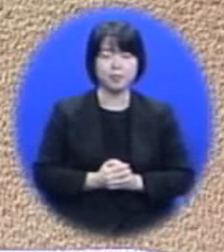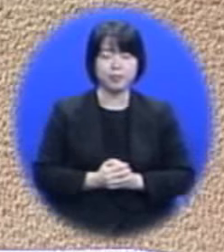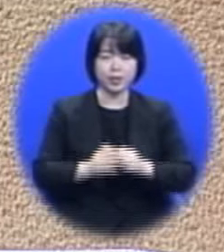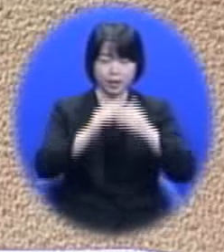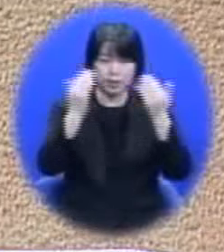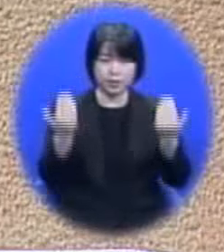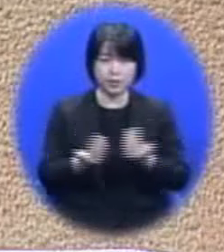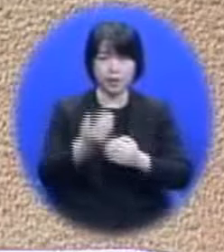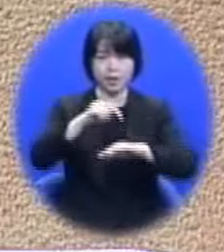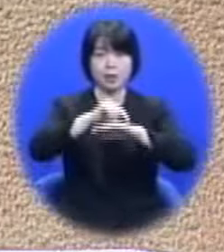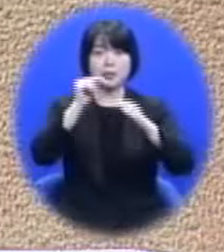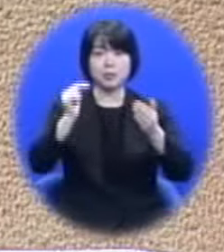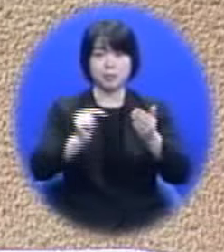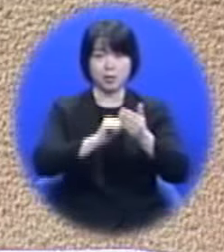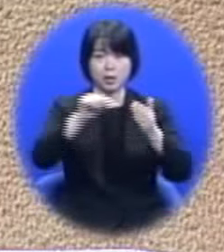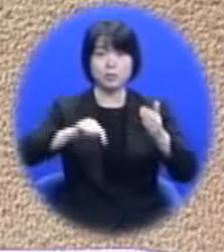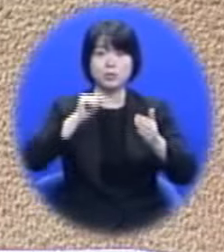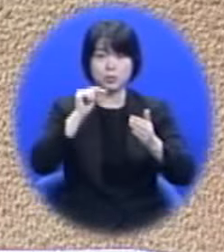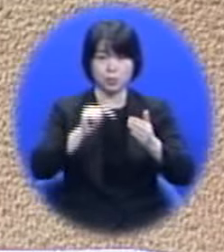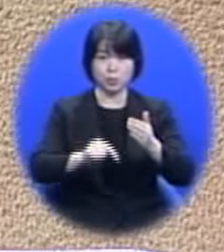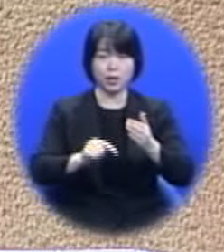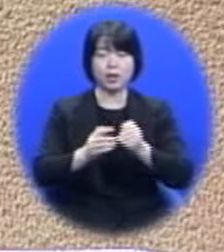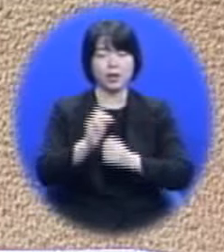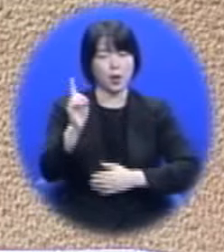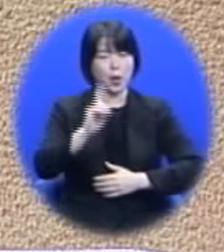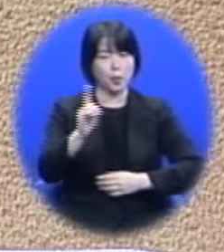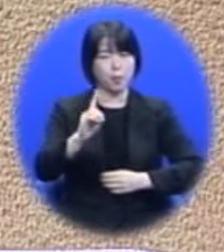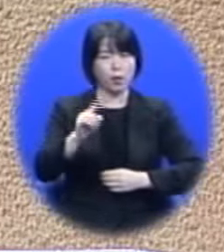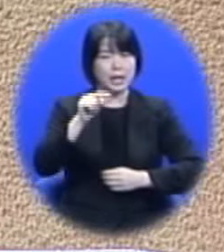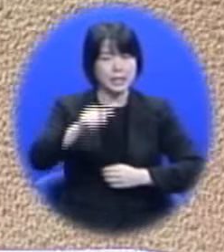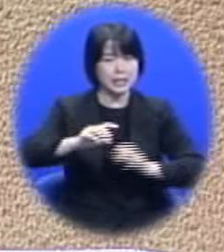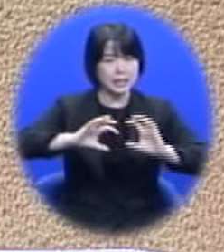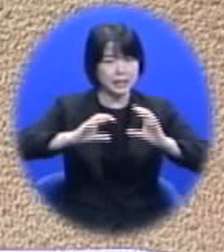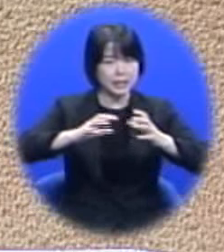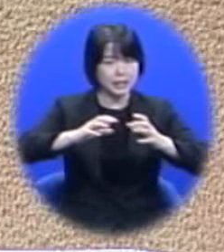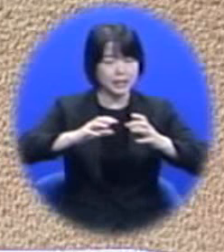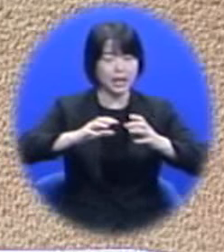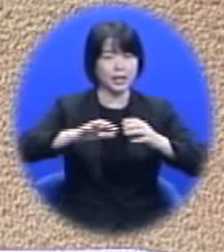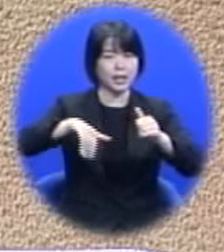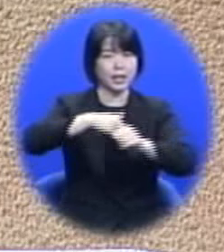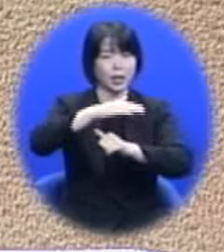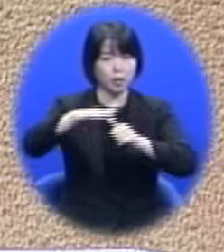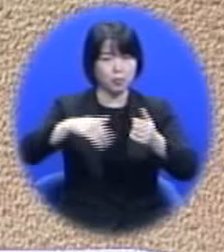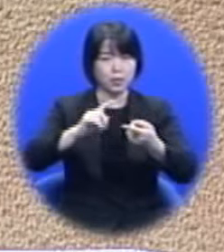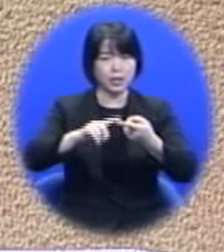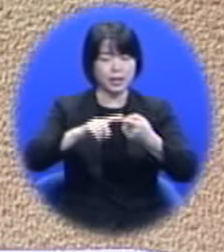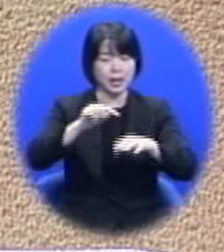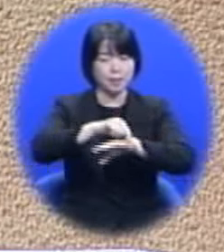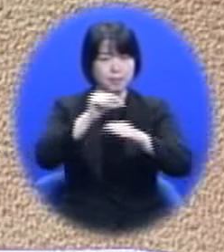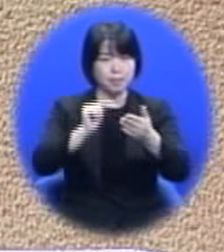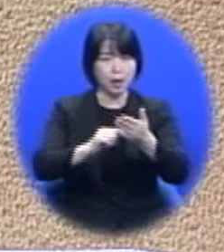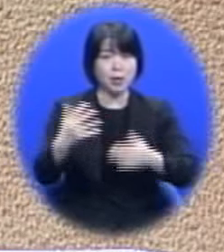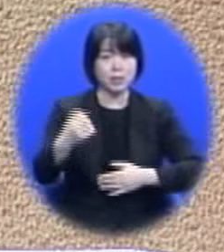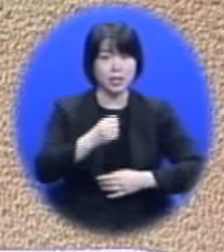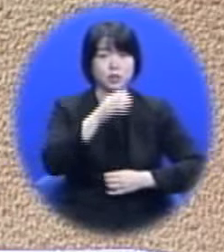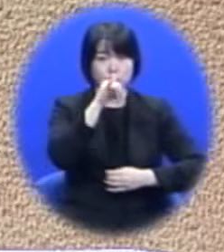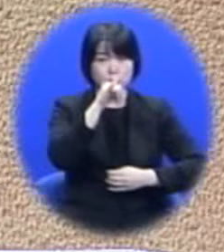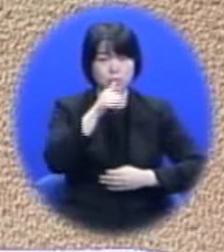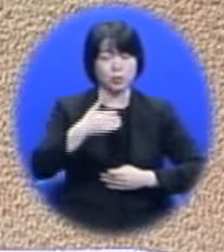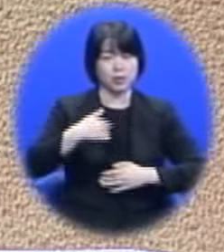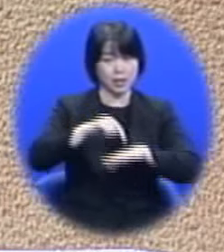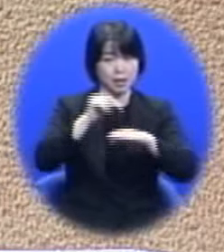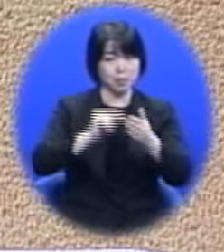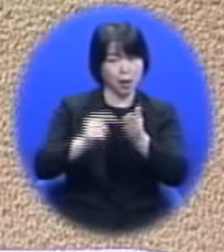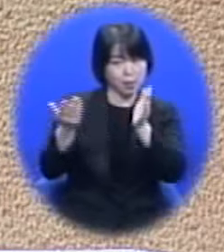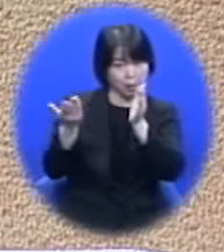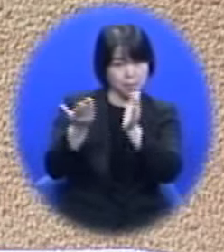다 마음에는 뭔가 시국에 대한 생각을 다 가지고 있으십니다. 그래서 내 마음에 맞게